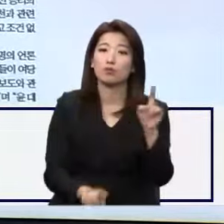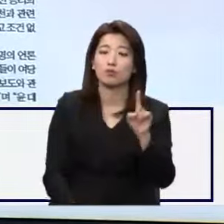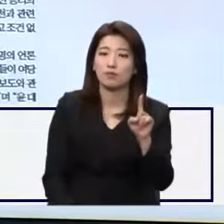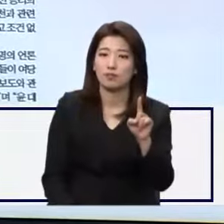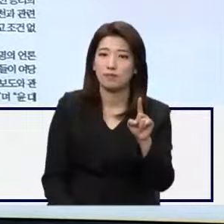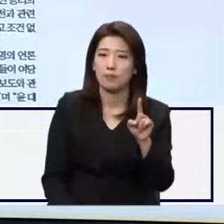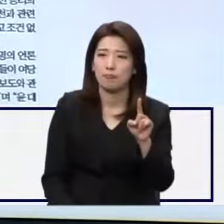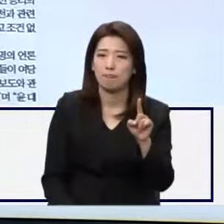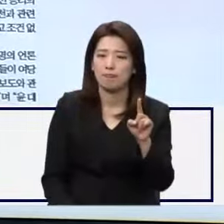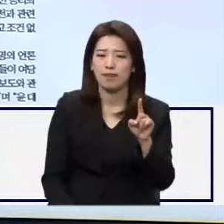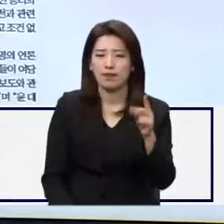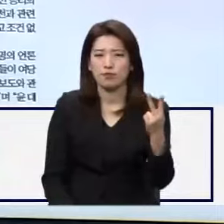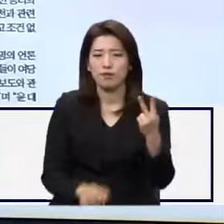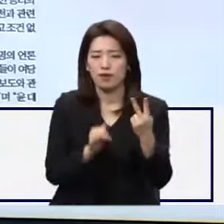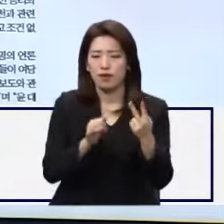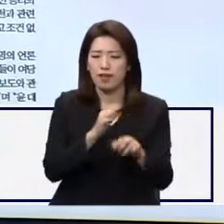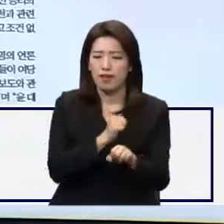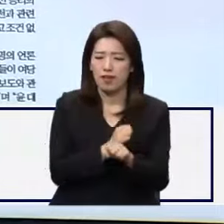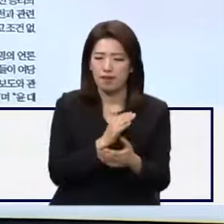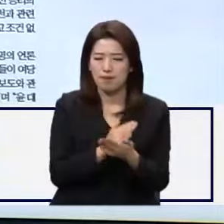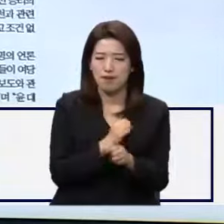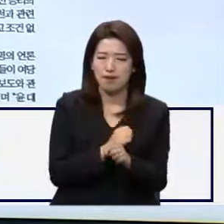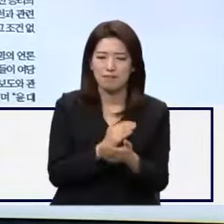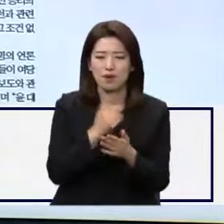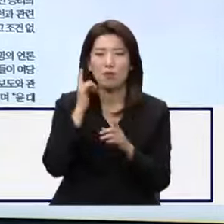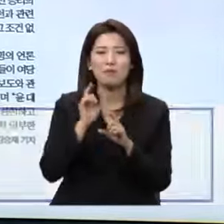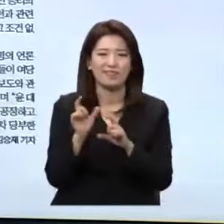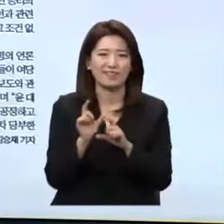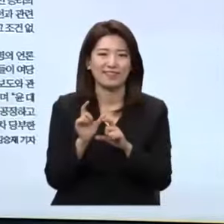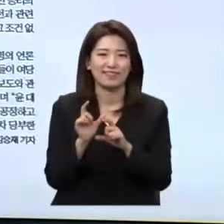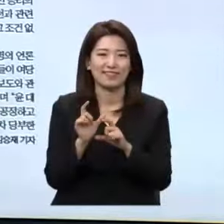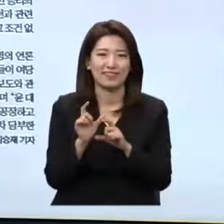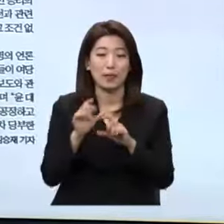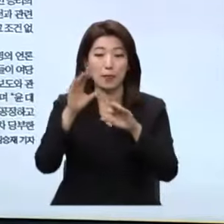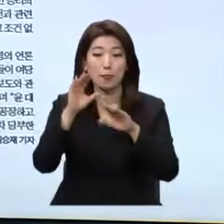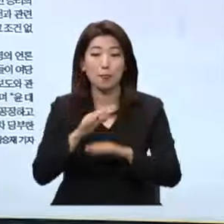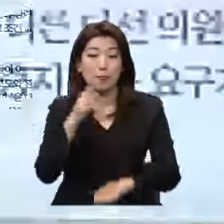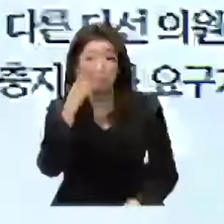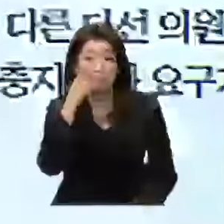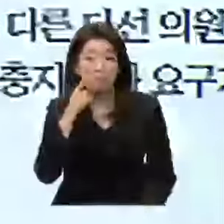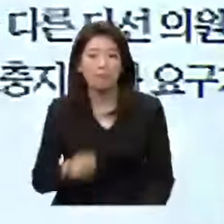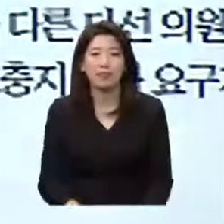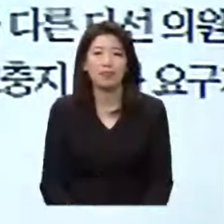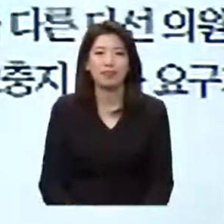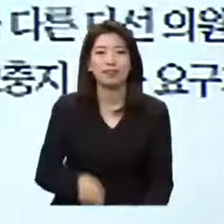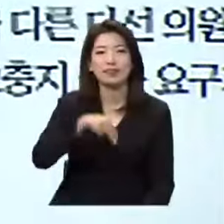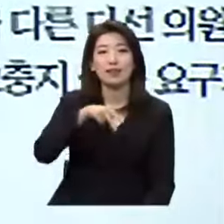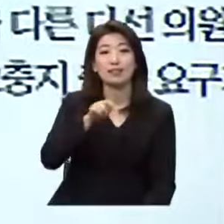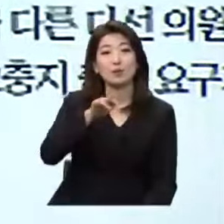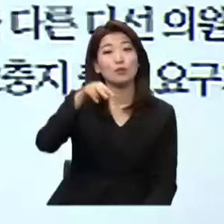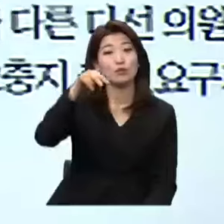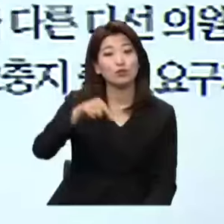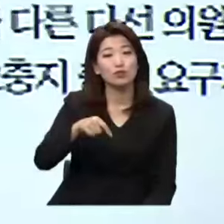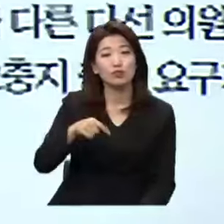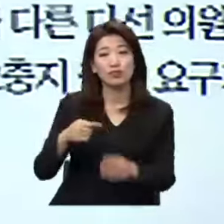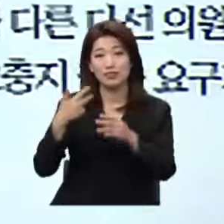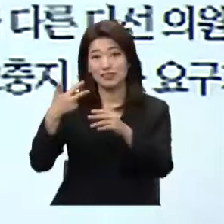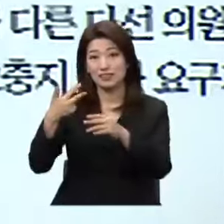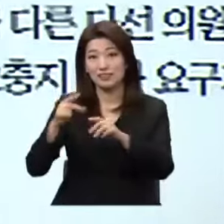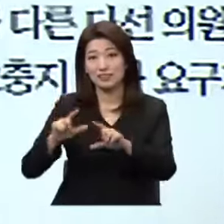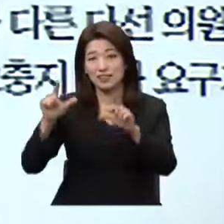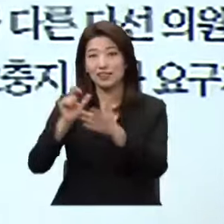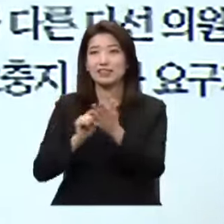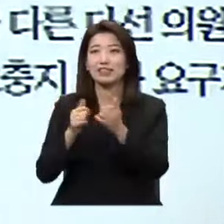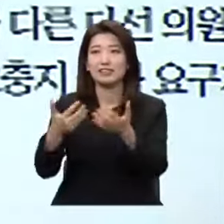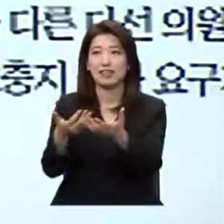받느냐 마느냐 그 내용이 여기를 보면 좀 알 수 있을 것 같아요 서병수 의원은 7일 기자 회견을 열고 당해 요청을